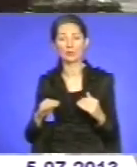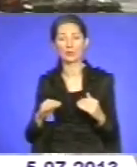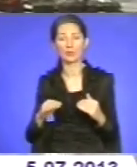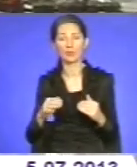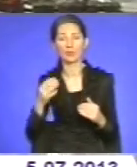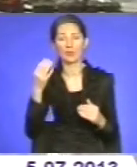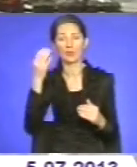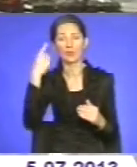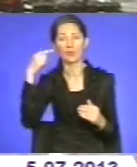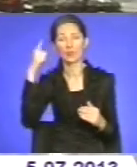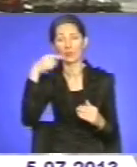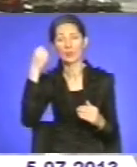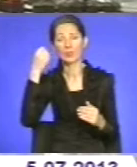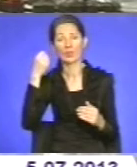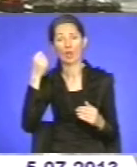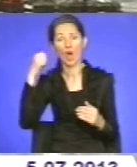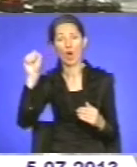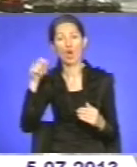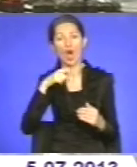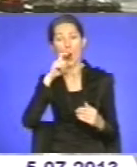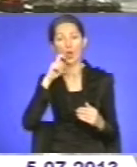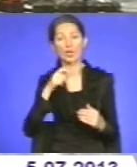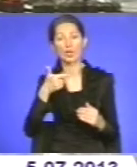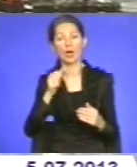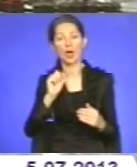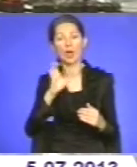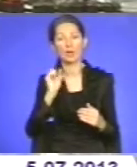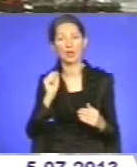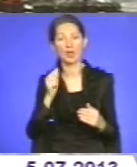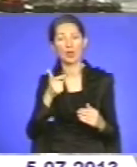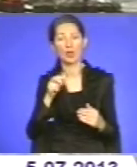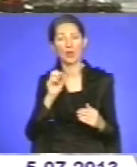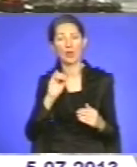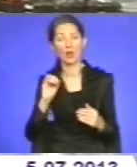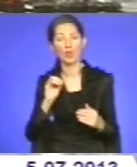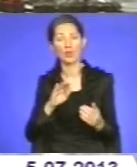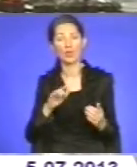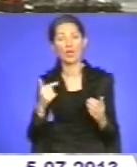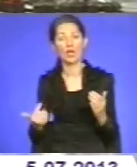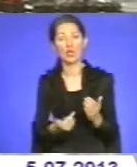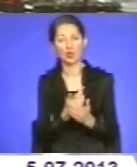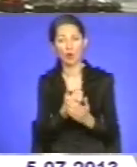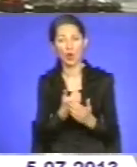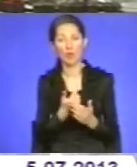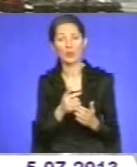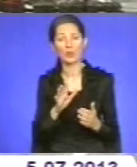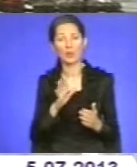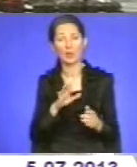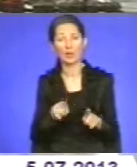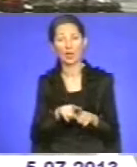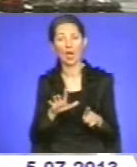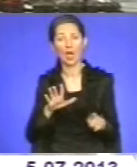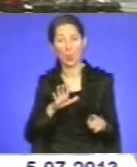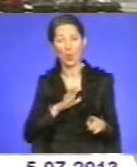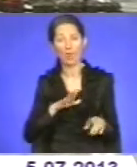Героя України Гатця Петра Івановича, де знову Степан Матвійович побував там, ми разом